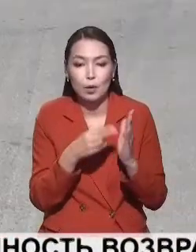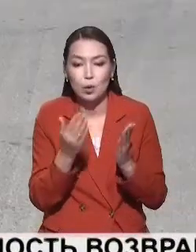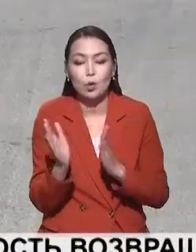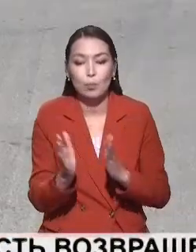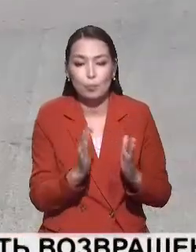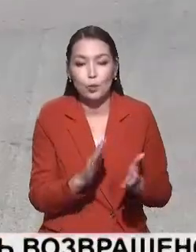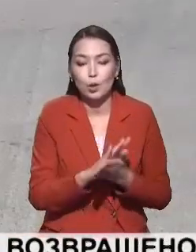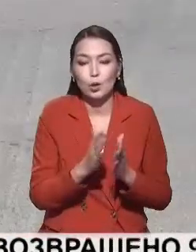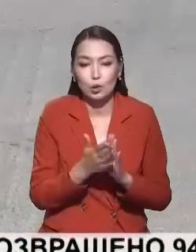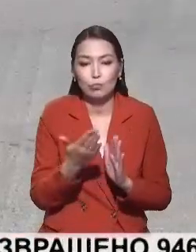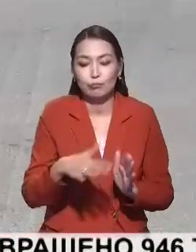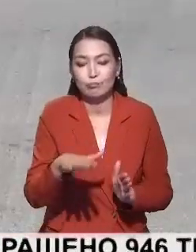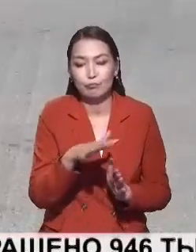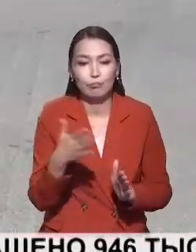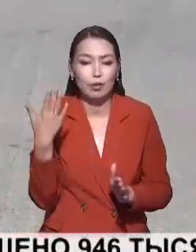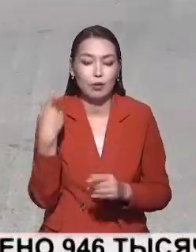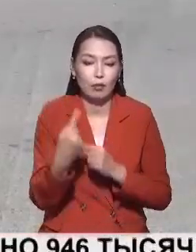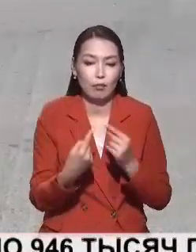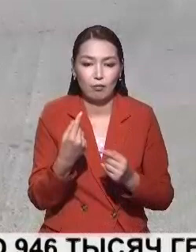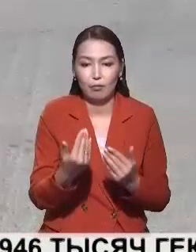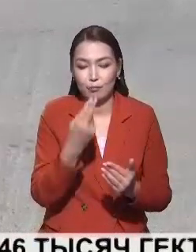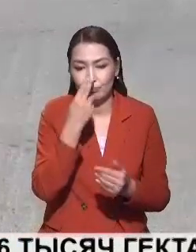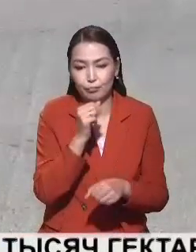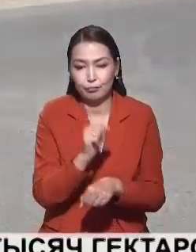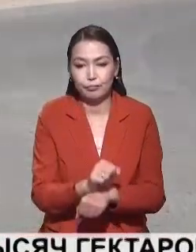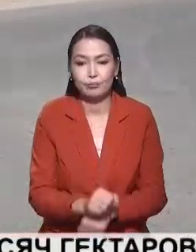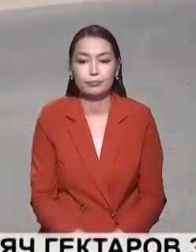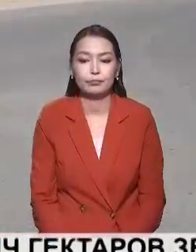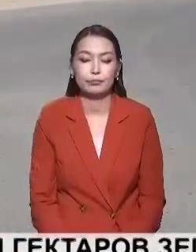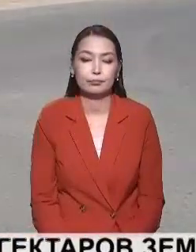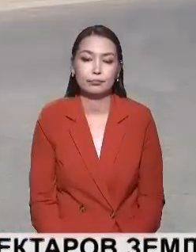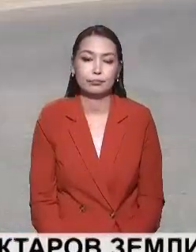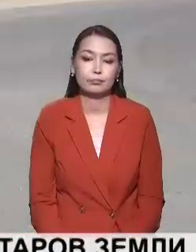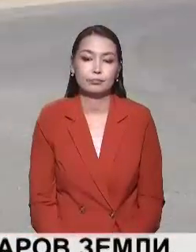60 видеокамер. Светлана Стангирева, Фархад Шаткам, Астана Таймс, Мангистауская область.